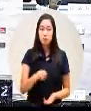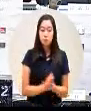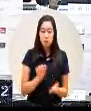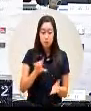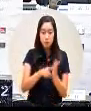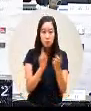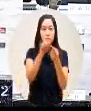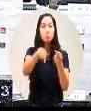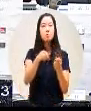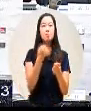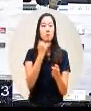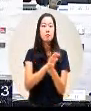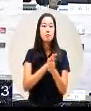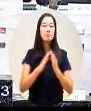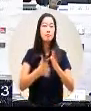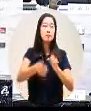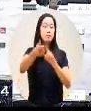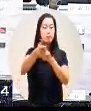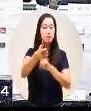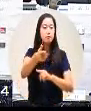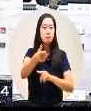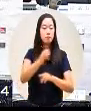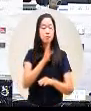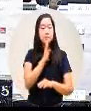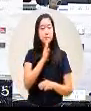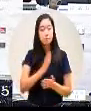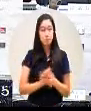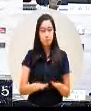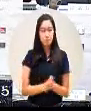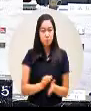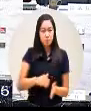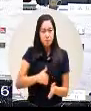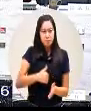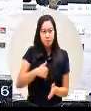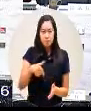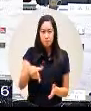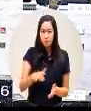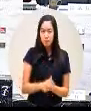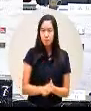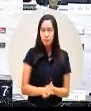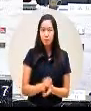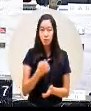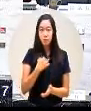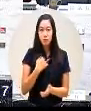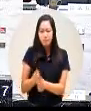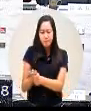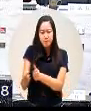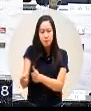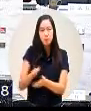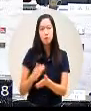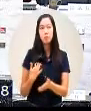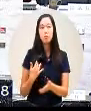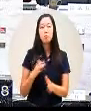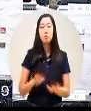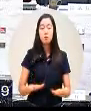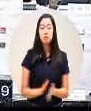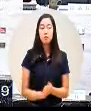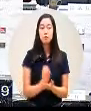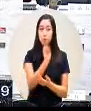个科学市长啦吼，属实啦，啊真挺身啦。我即摆吼，我甲咱